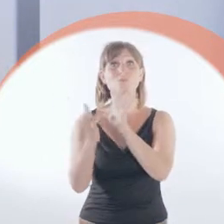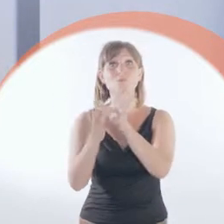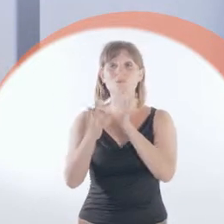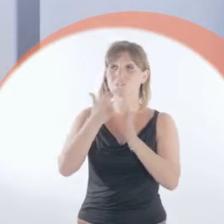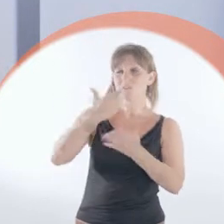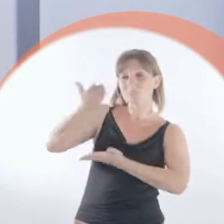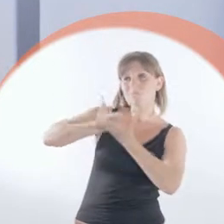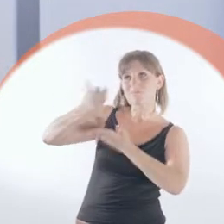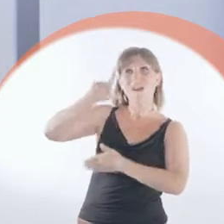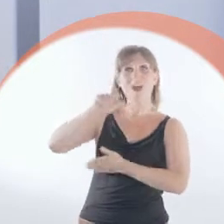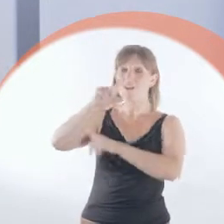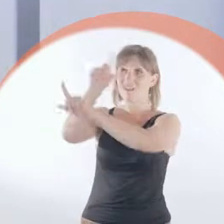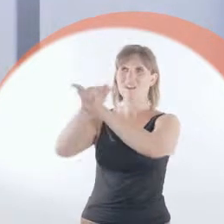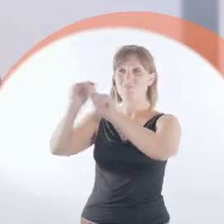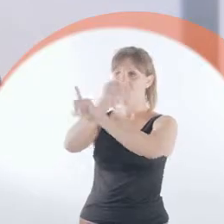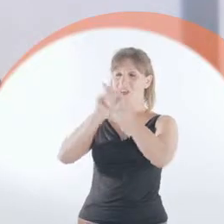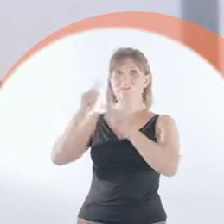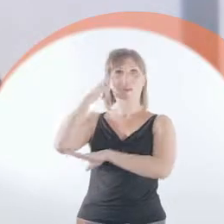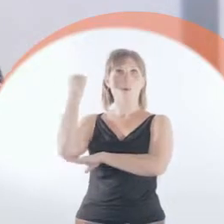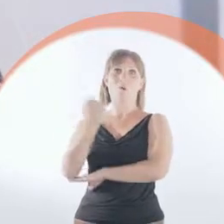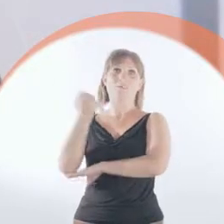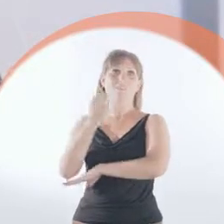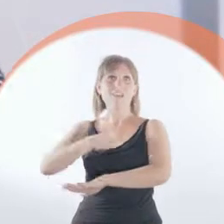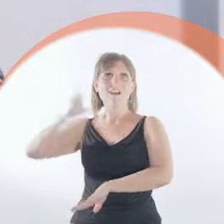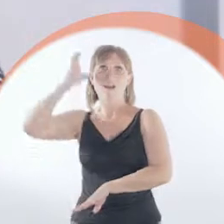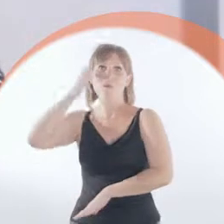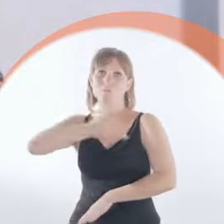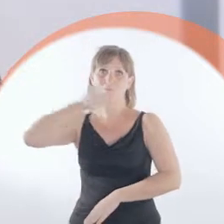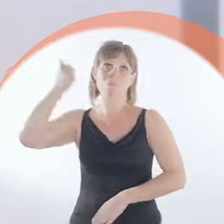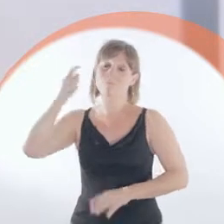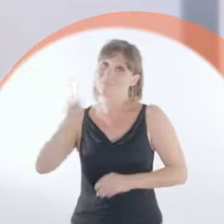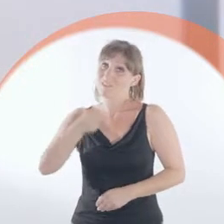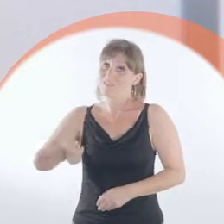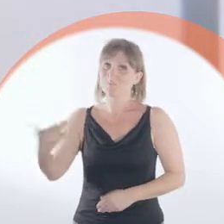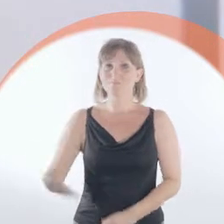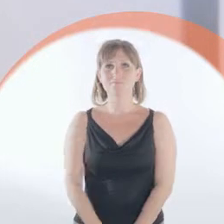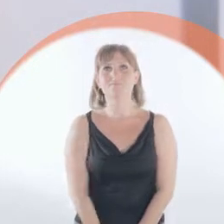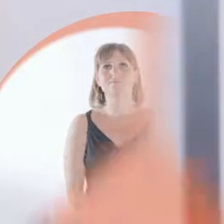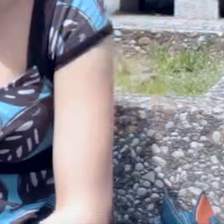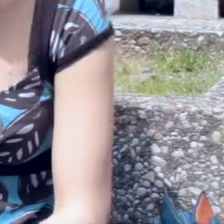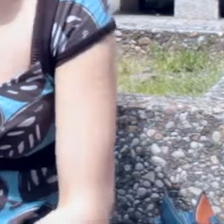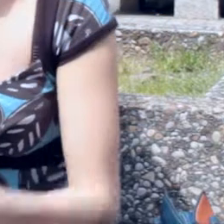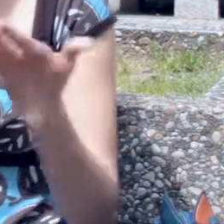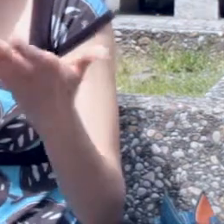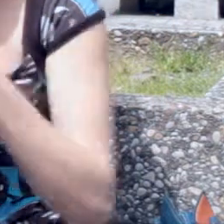parle, on a déjà une forme de respect mutuel et on est plus à l'écoute, forcément.